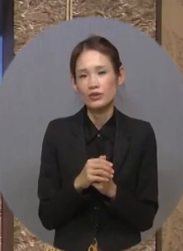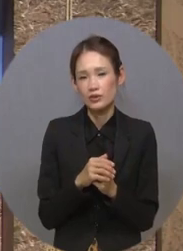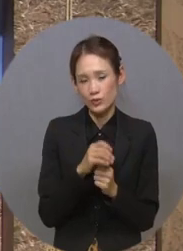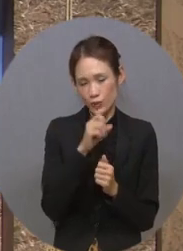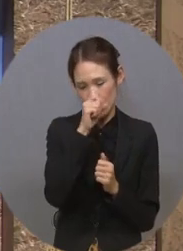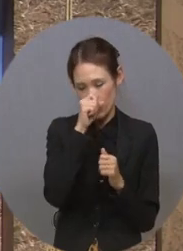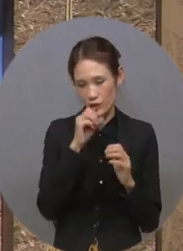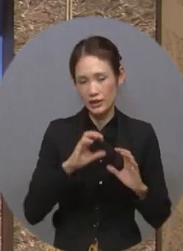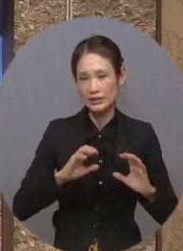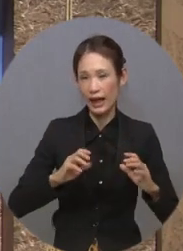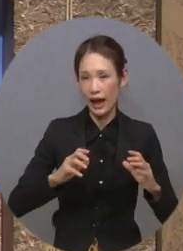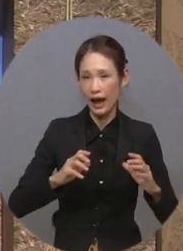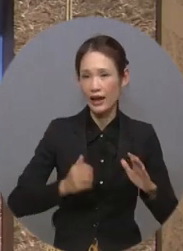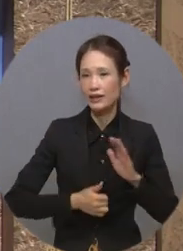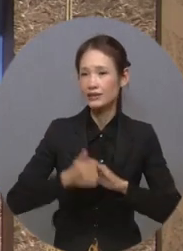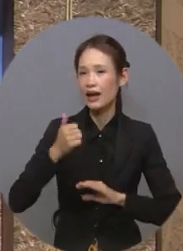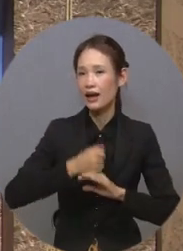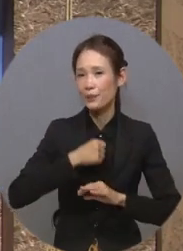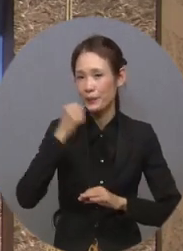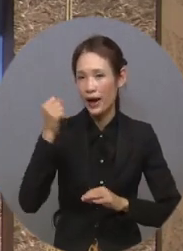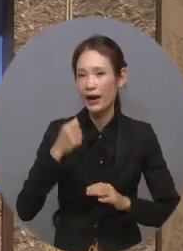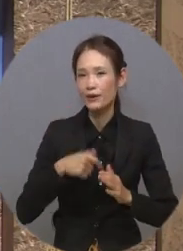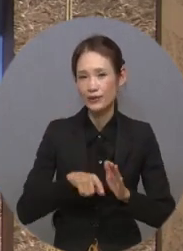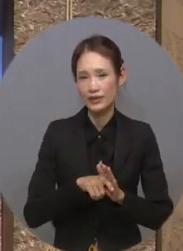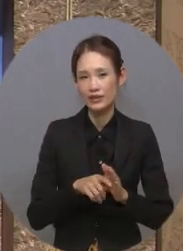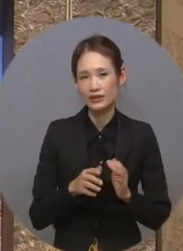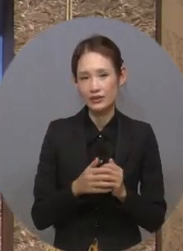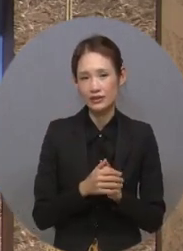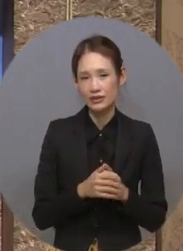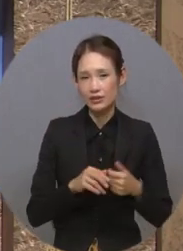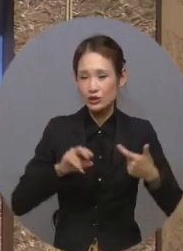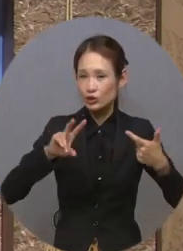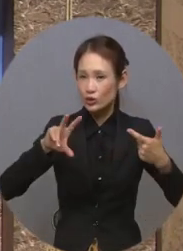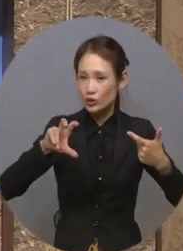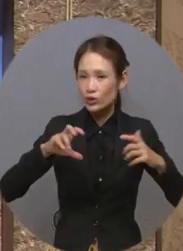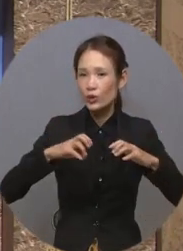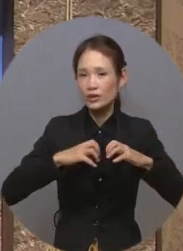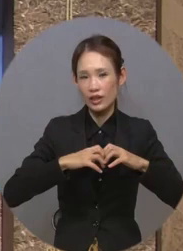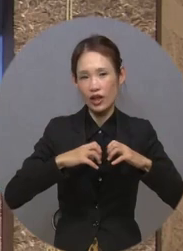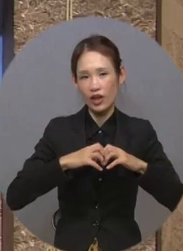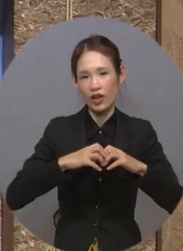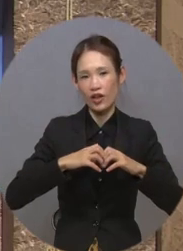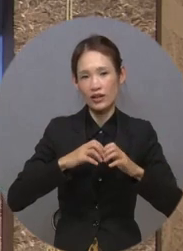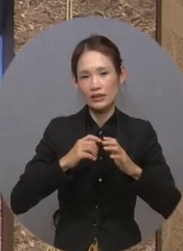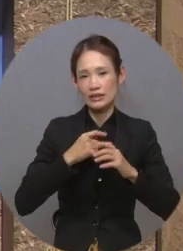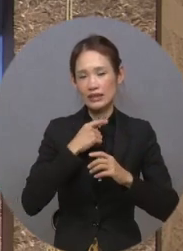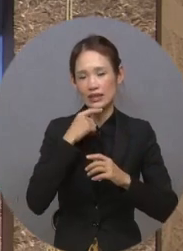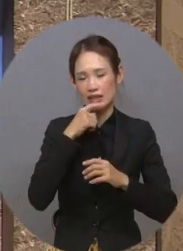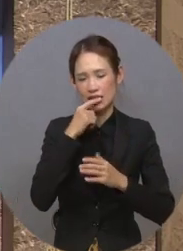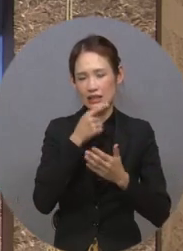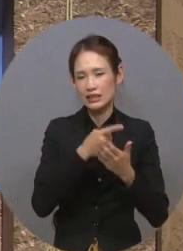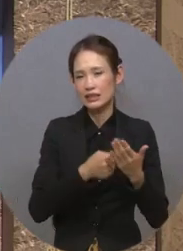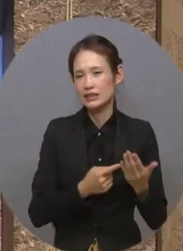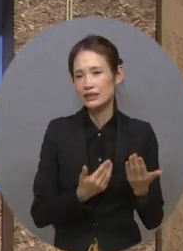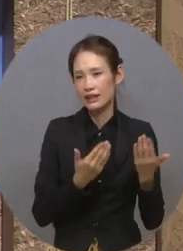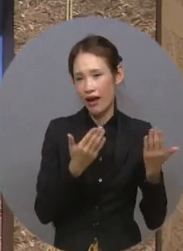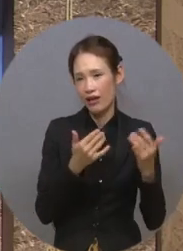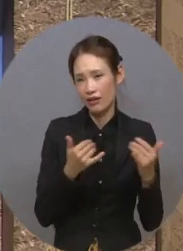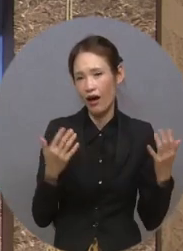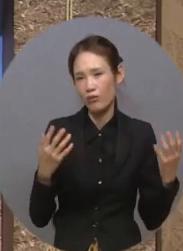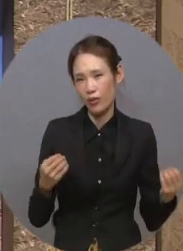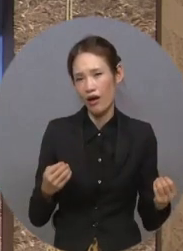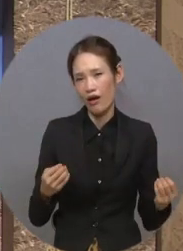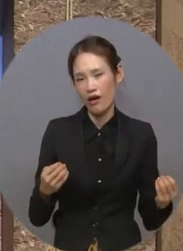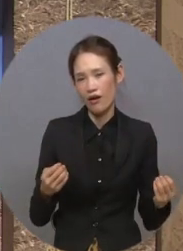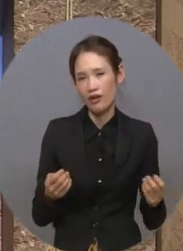좋은 나라가 될 수 있기까지는 네. 유교나 뭐 이럴 때 이제 희생당한 분들이 많잖아요. 네,